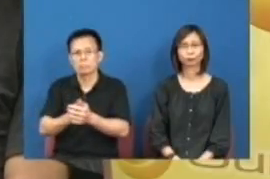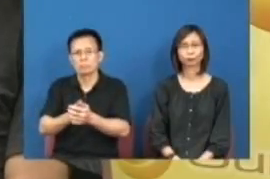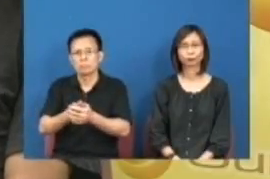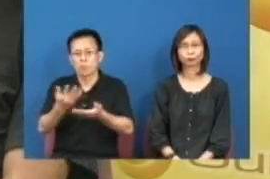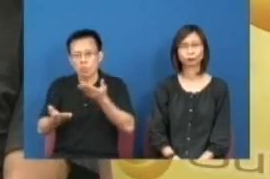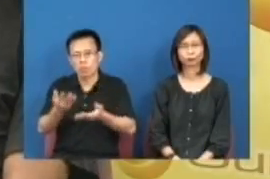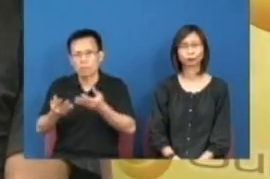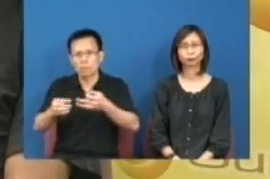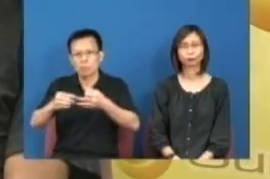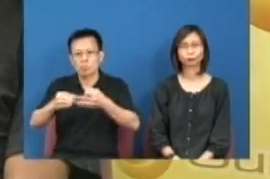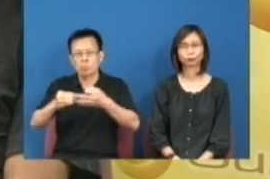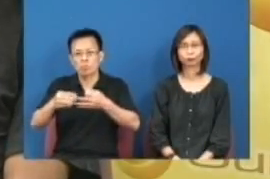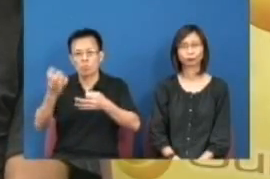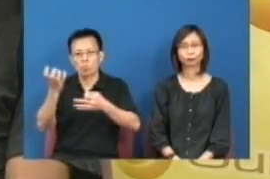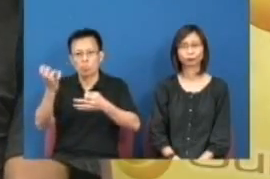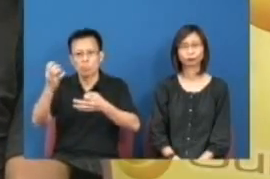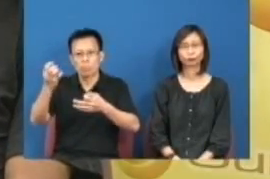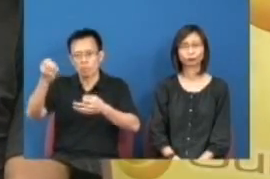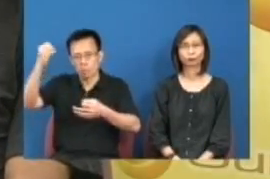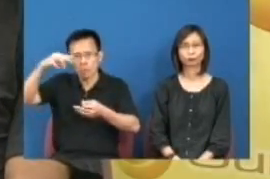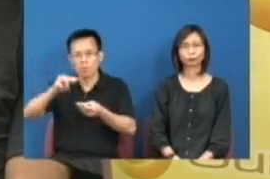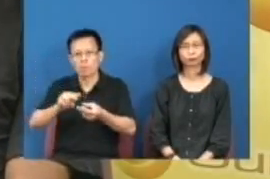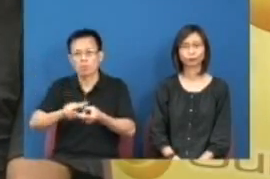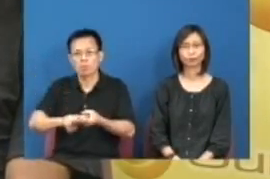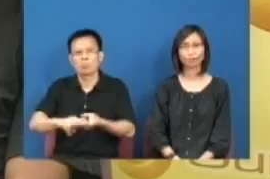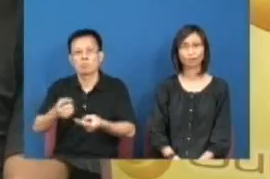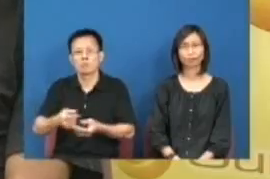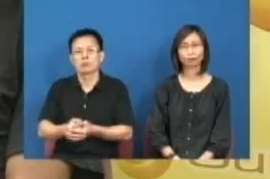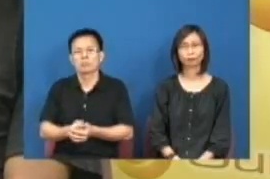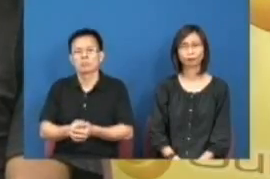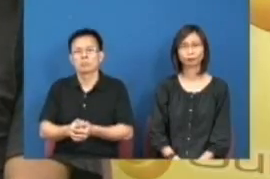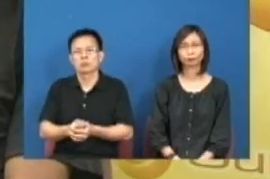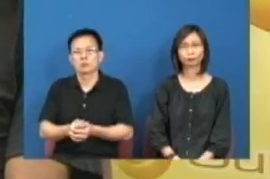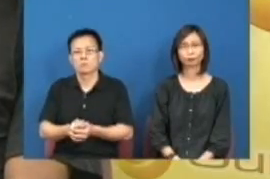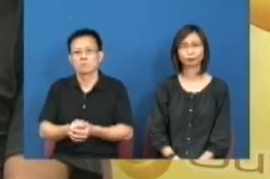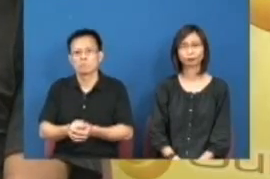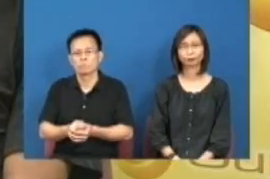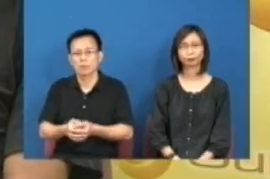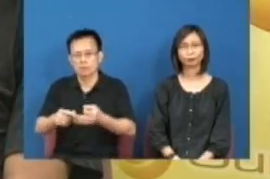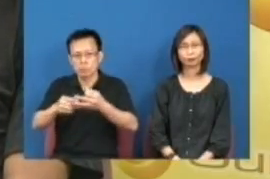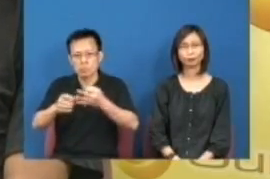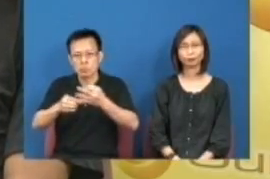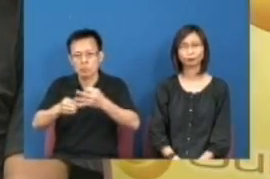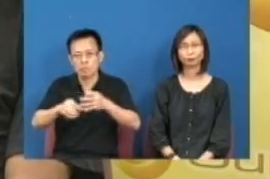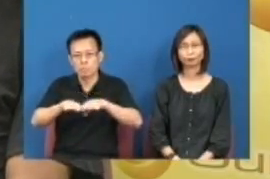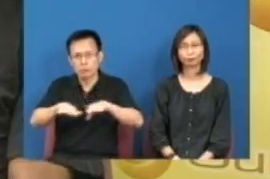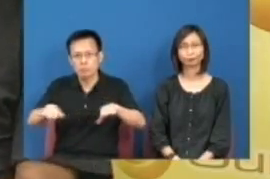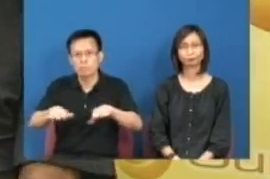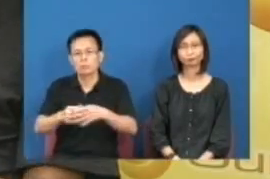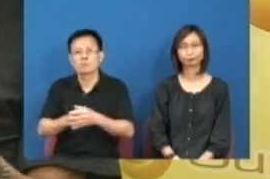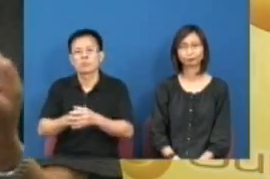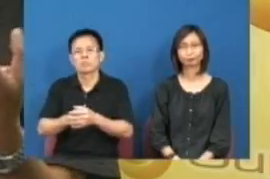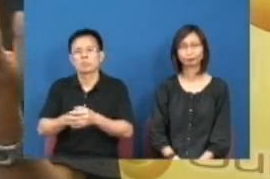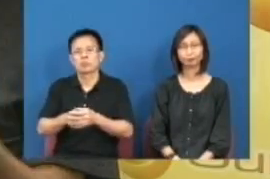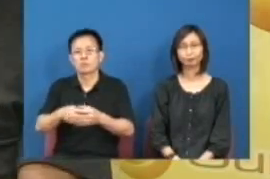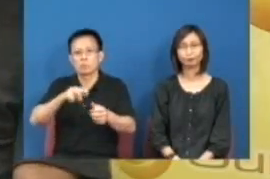就係呢粒棋子，即係話即係將廖輝拔起咗之後，由習近平去揾一個新即係太子